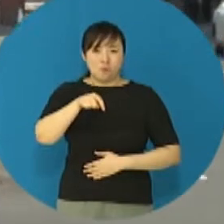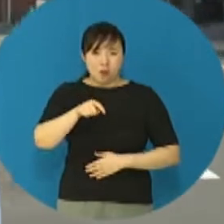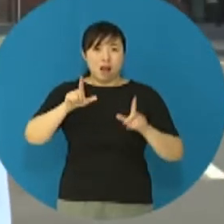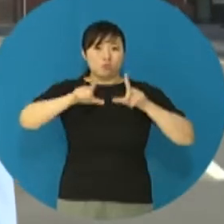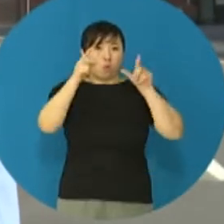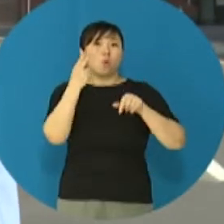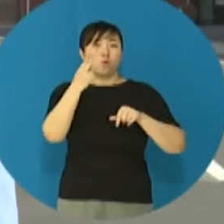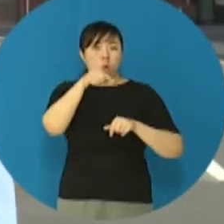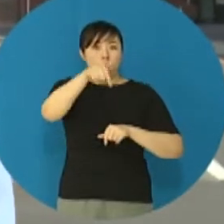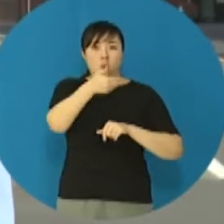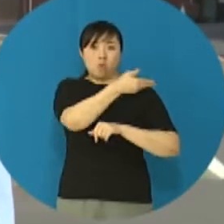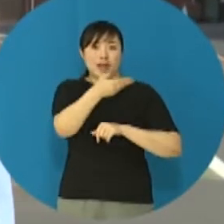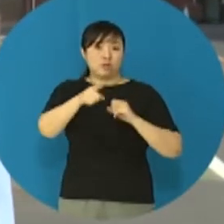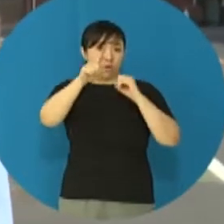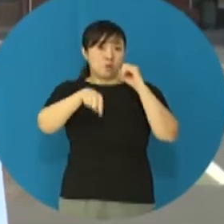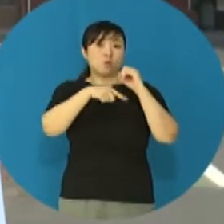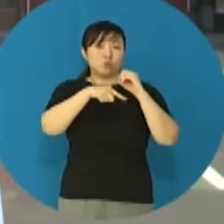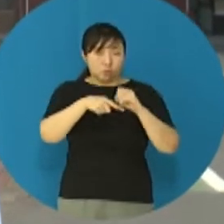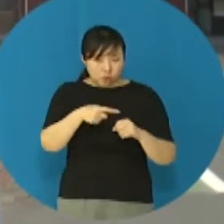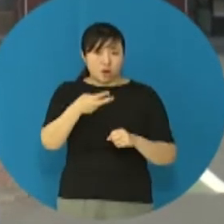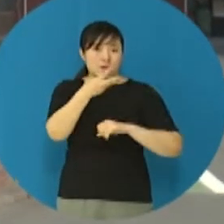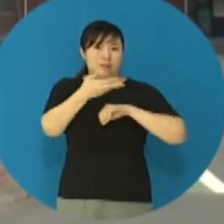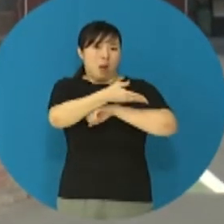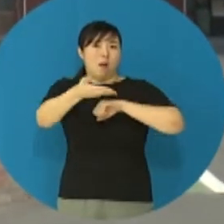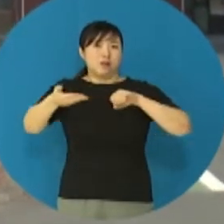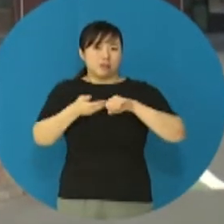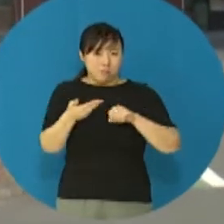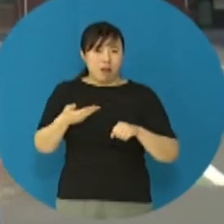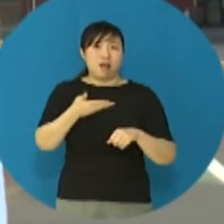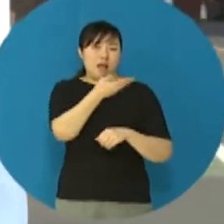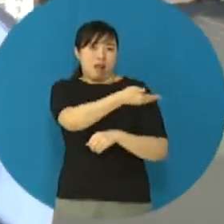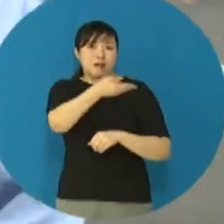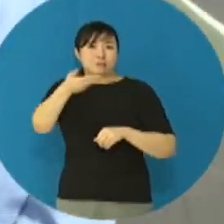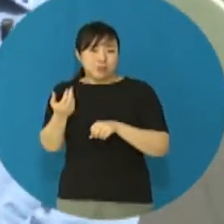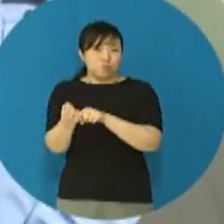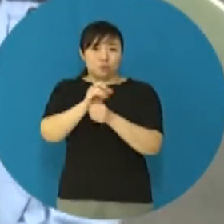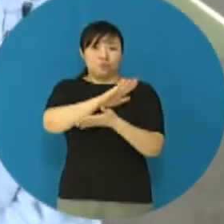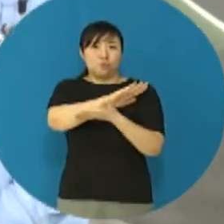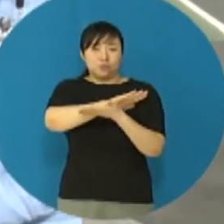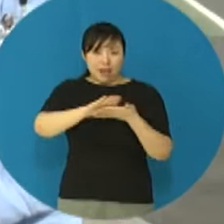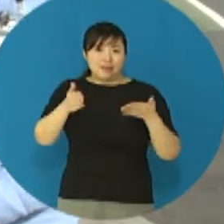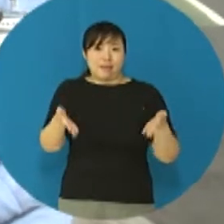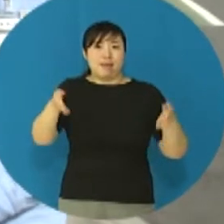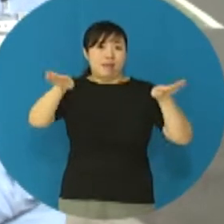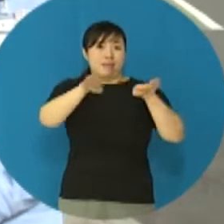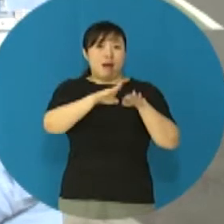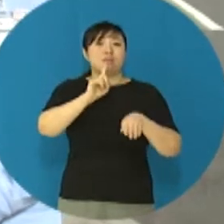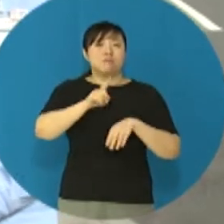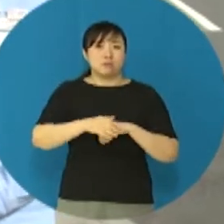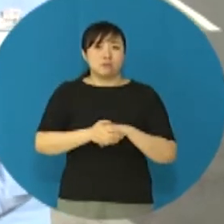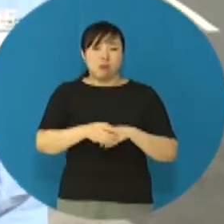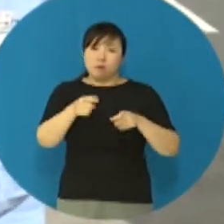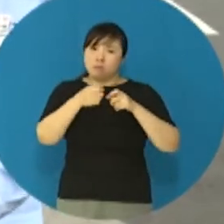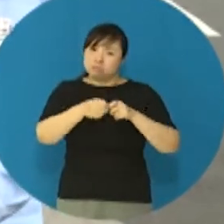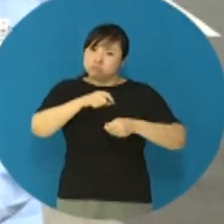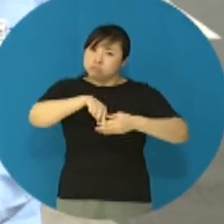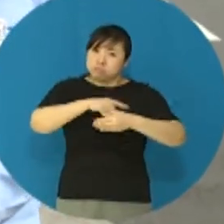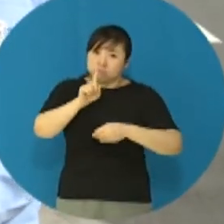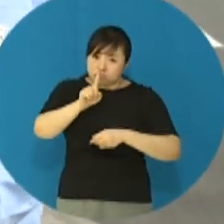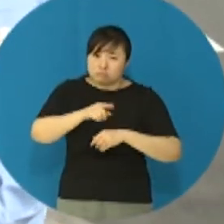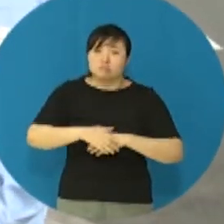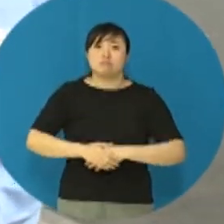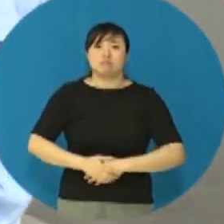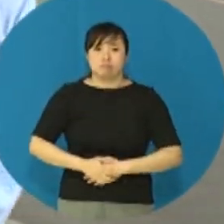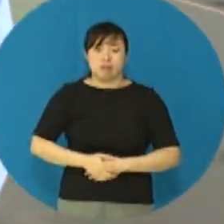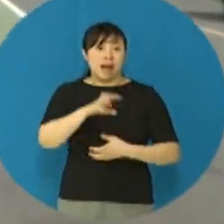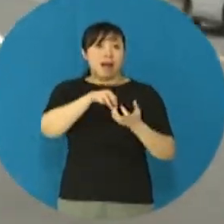京都下水道局の三河島水再生センターといいます。 水再生センター、 はい、 具体的にはどんなことをしてるんですか。はい、